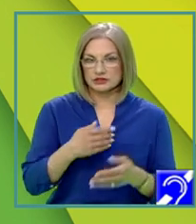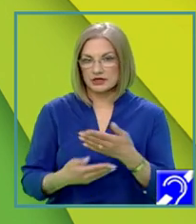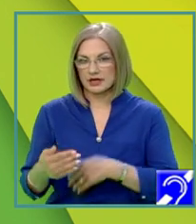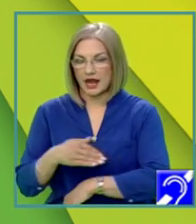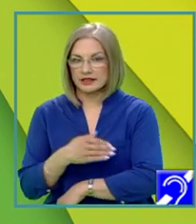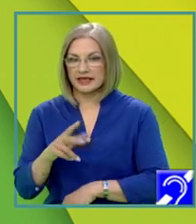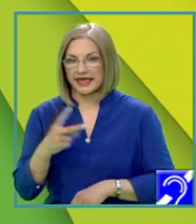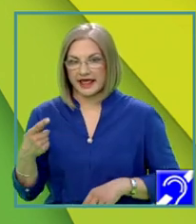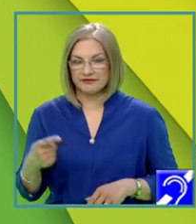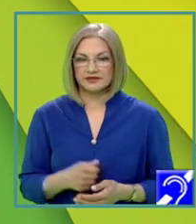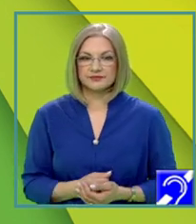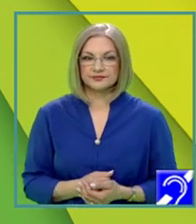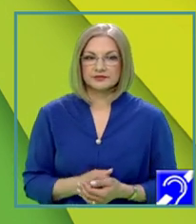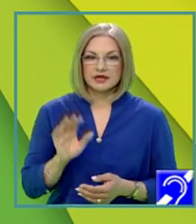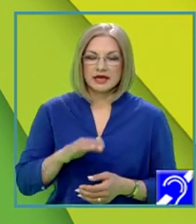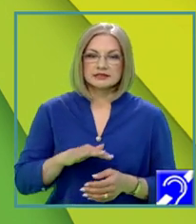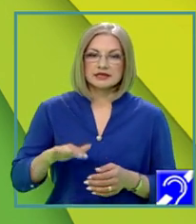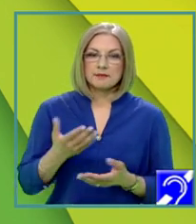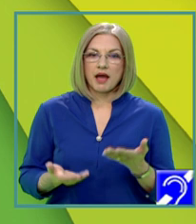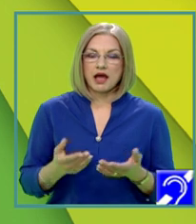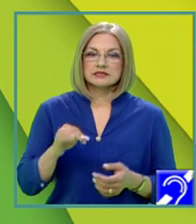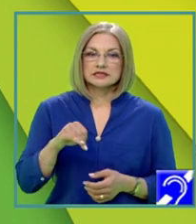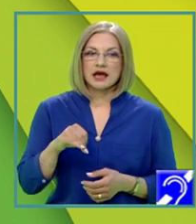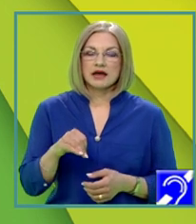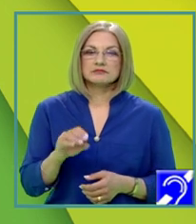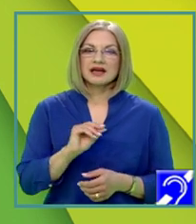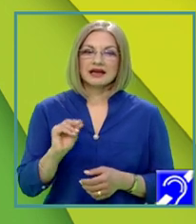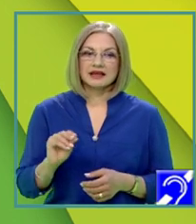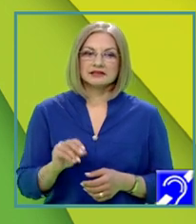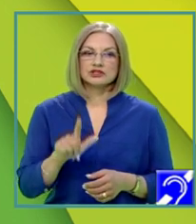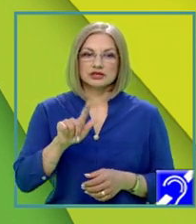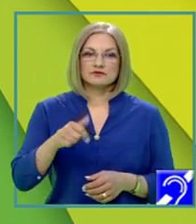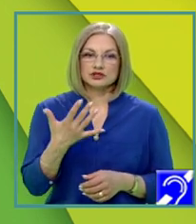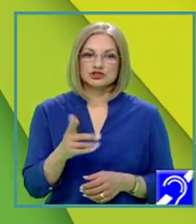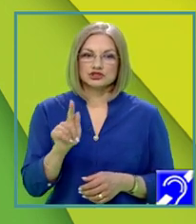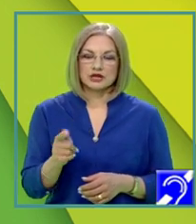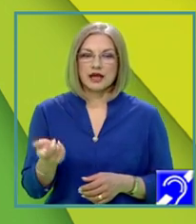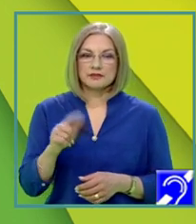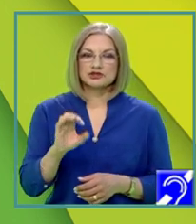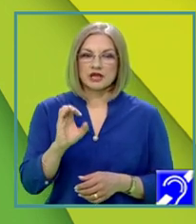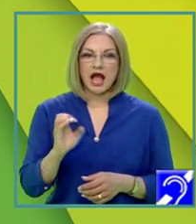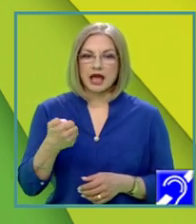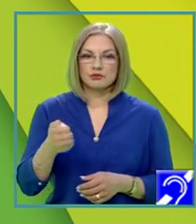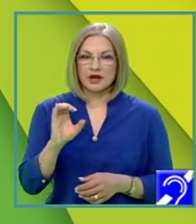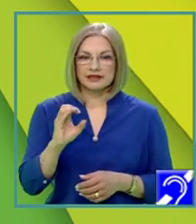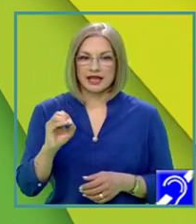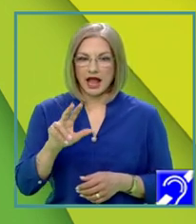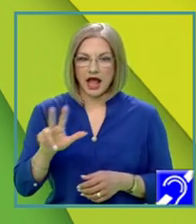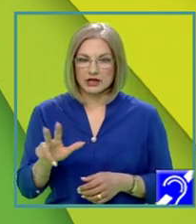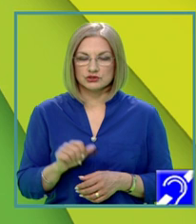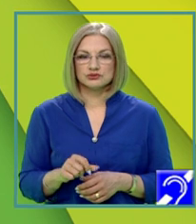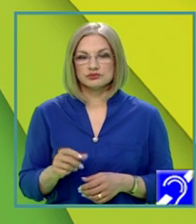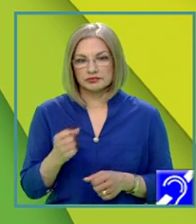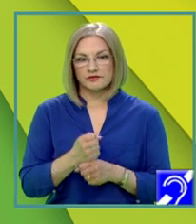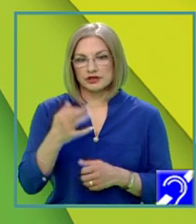având masa de Crăciun de 7,5 G cu 80% carbonat de calciu ne putem calcula Aplicând